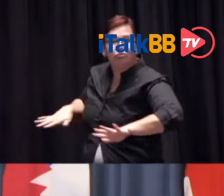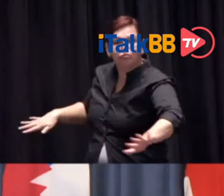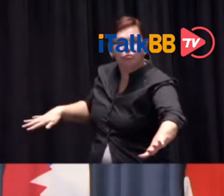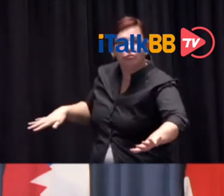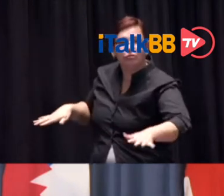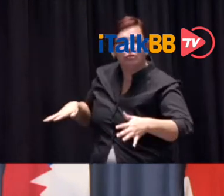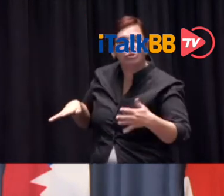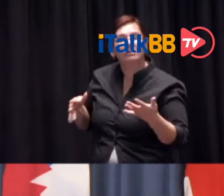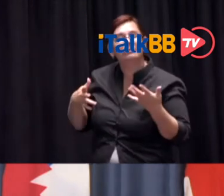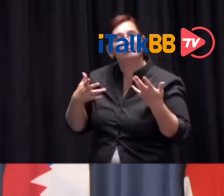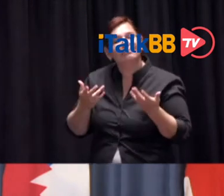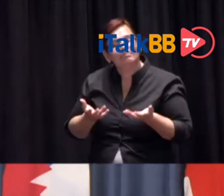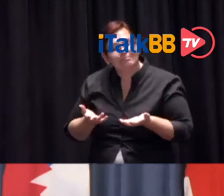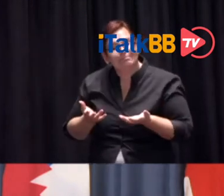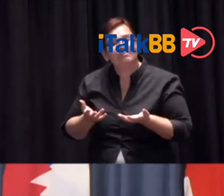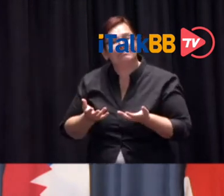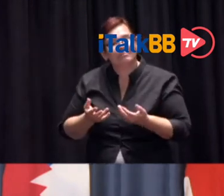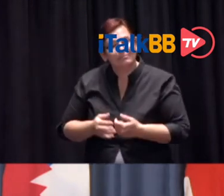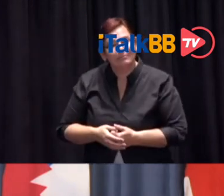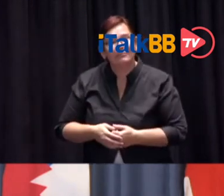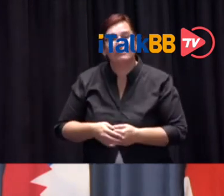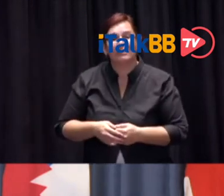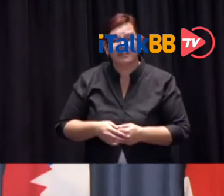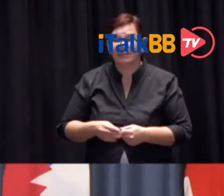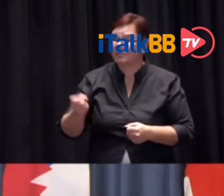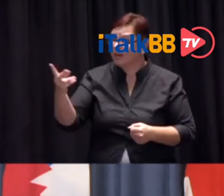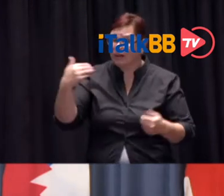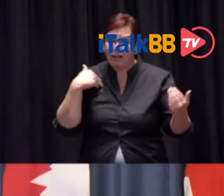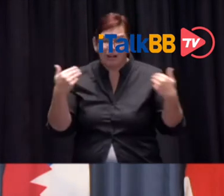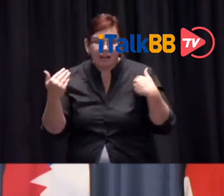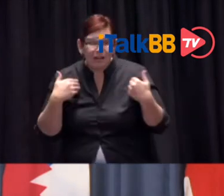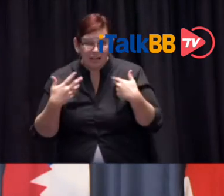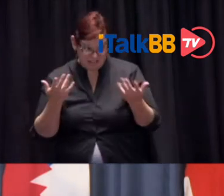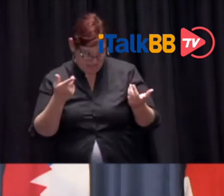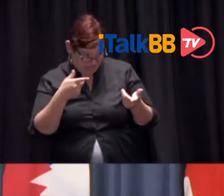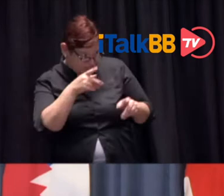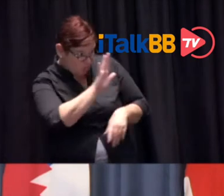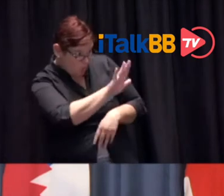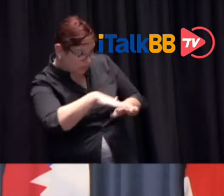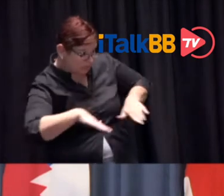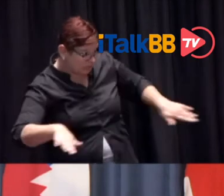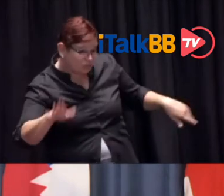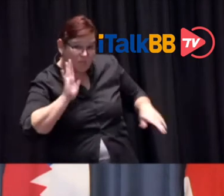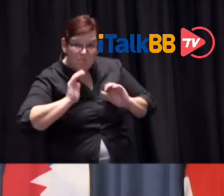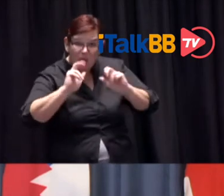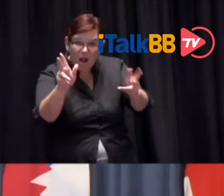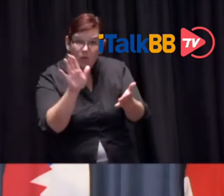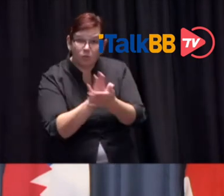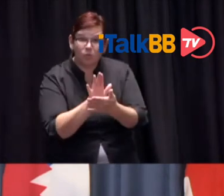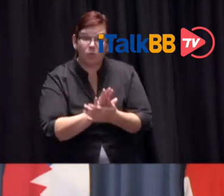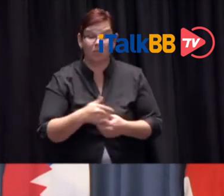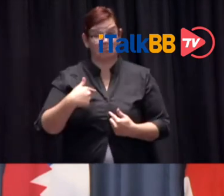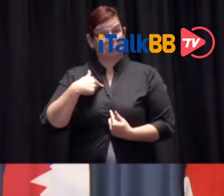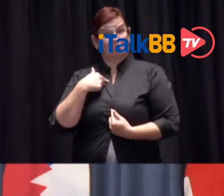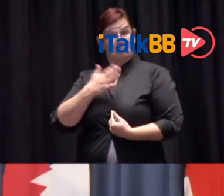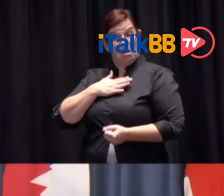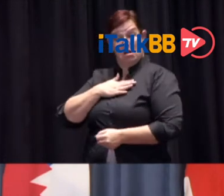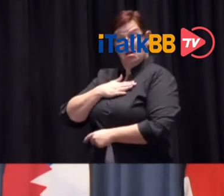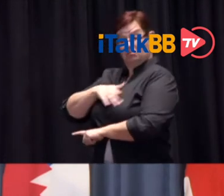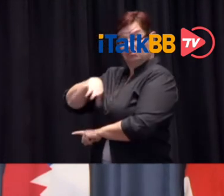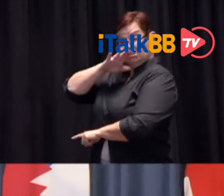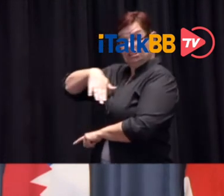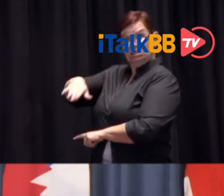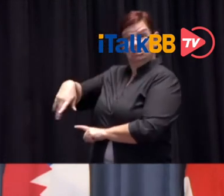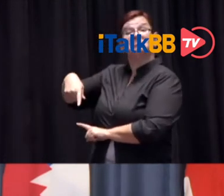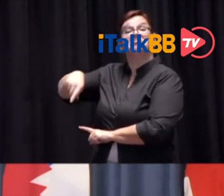不能指望有疫苗问世。在此之前，多伦多必须找到与新冠疫情一起共存的方法。多市应对第二波疫情的方案也